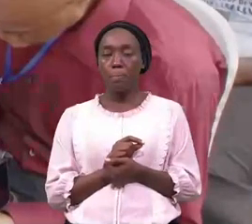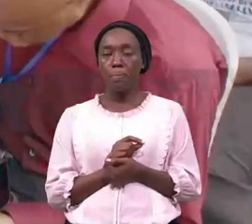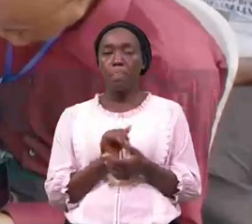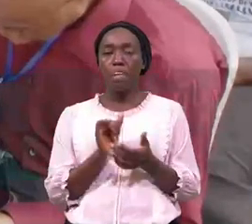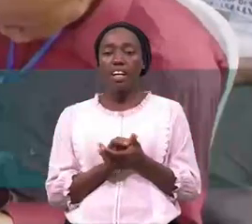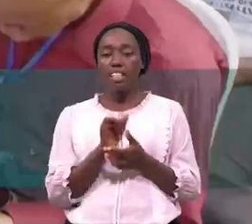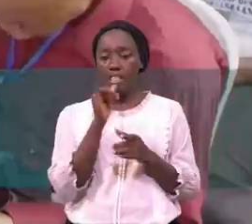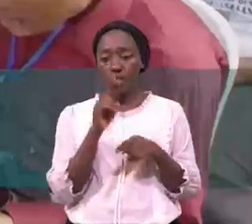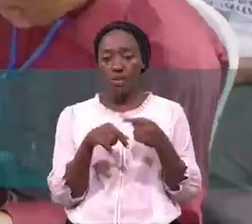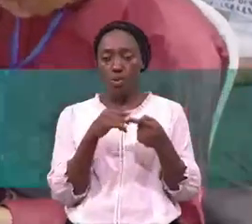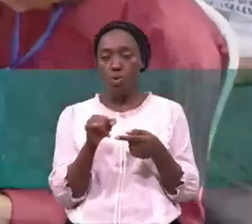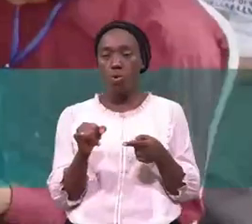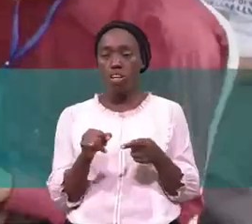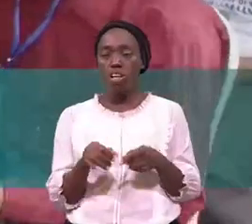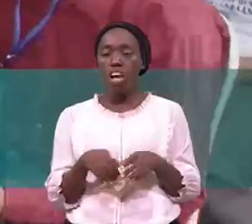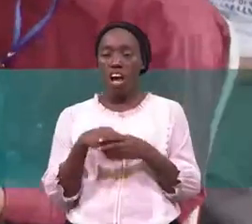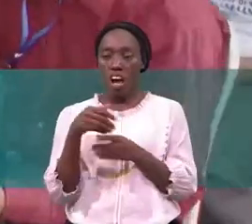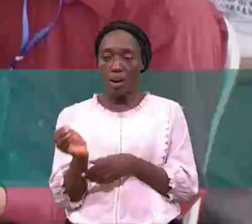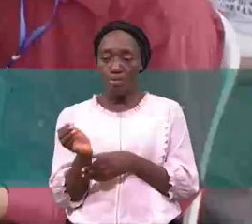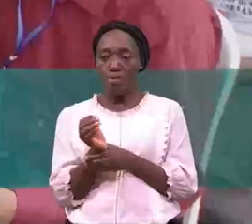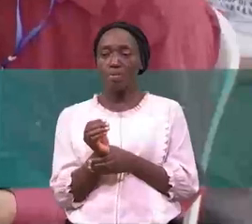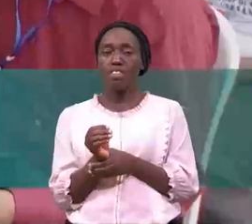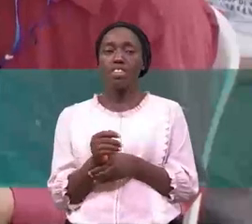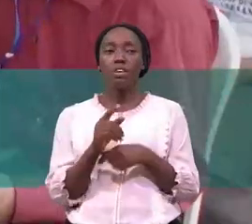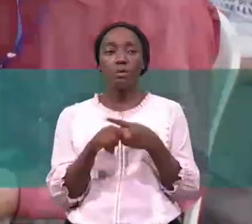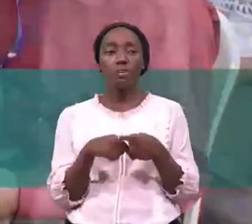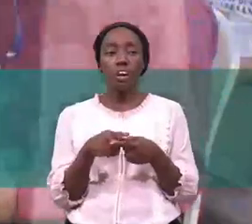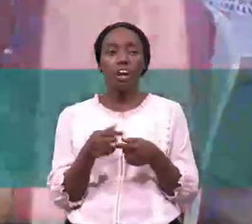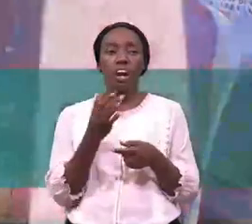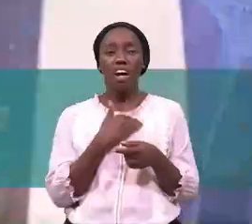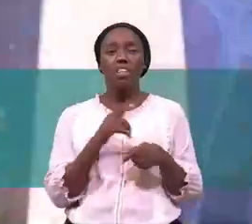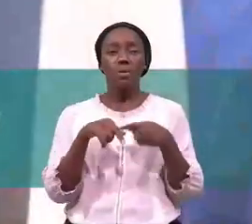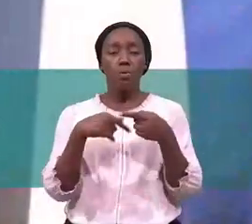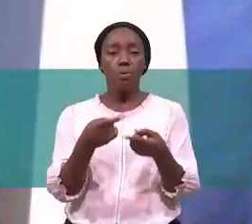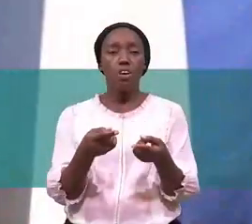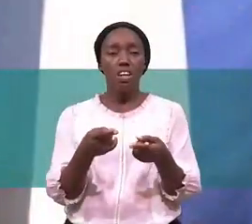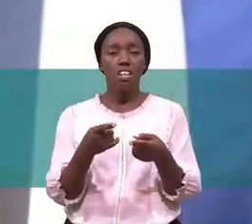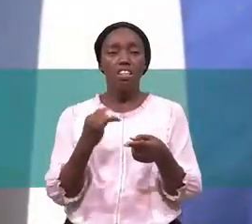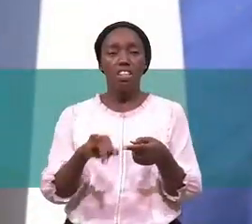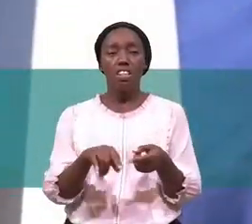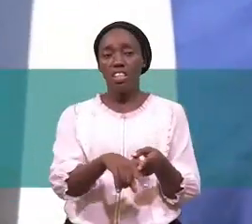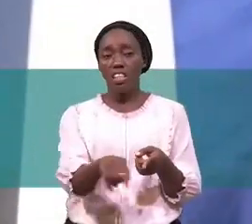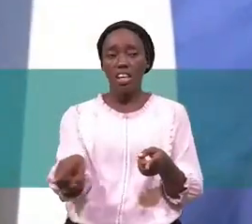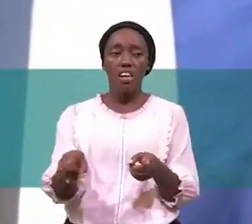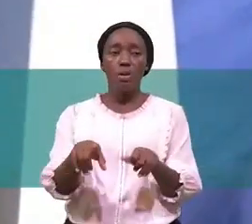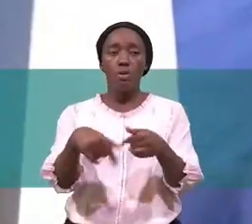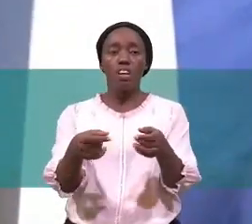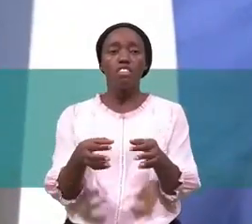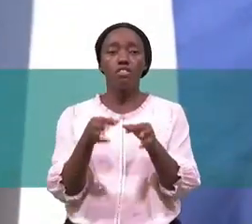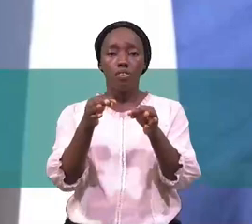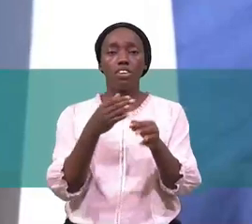Ça c'est la marche. Ils s'en allèrent. Ils avaient donné la parole de repentance.